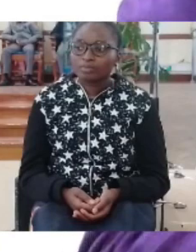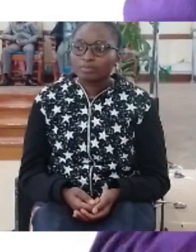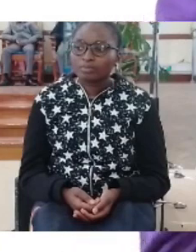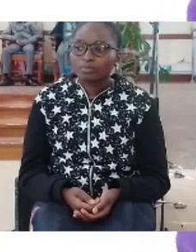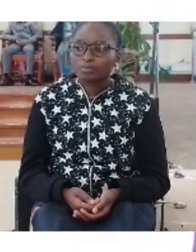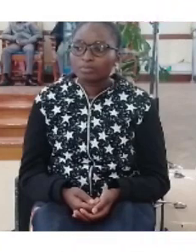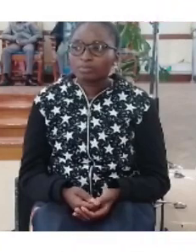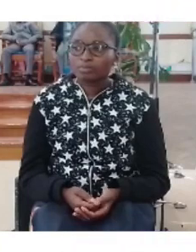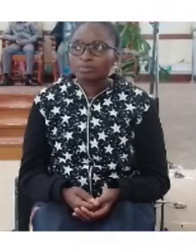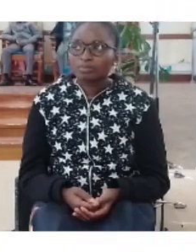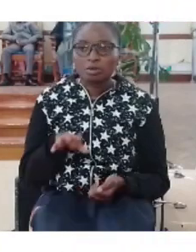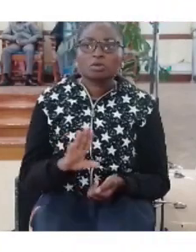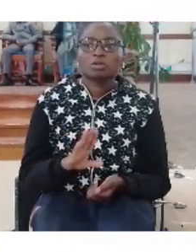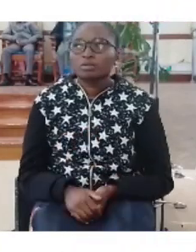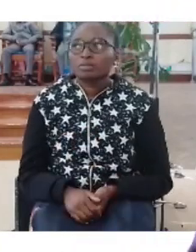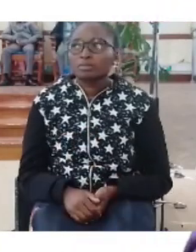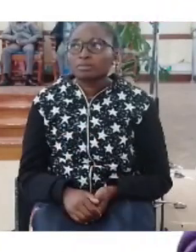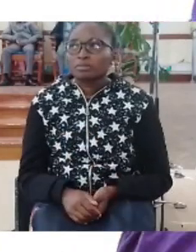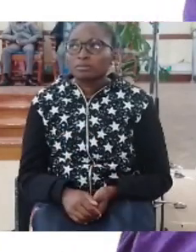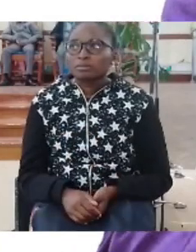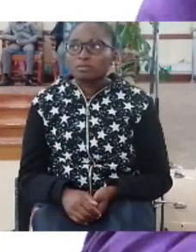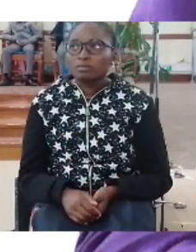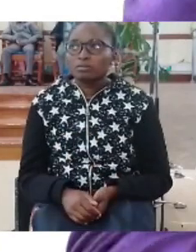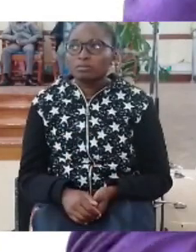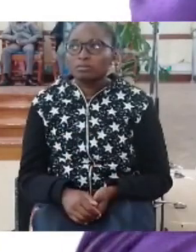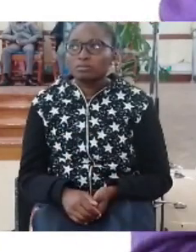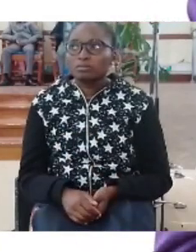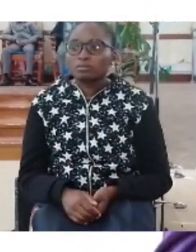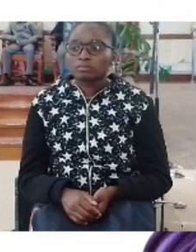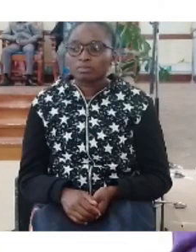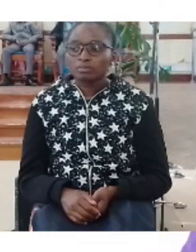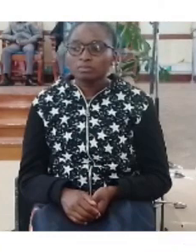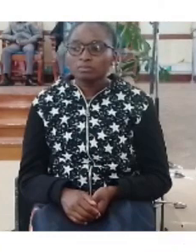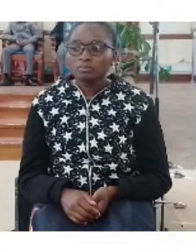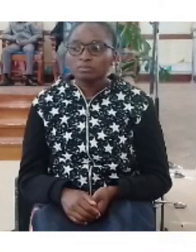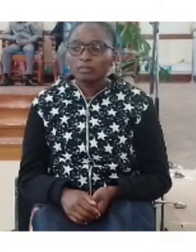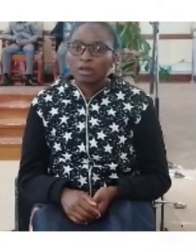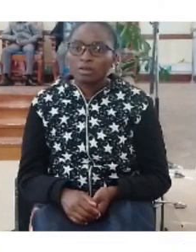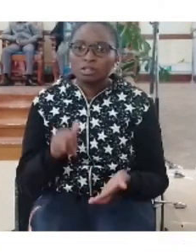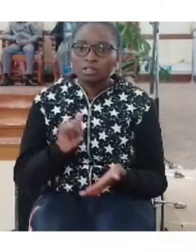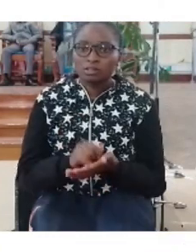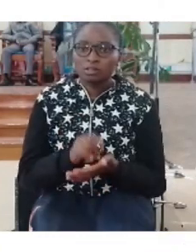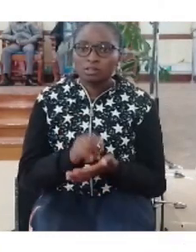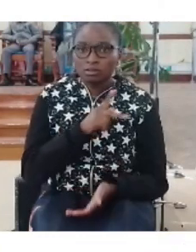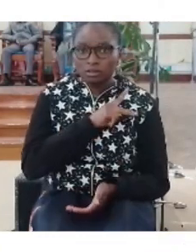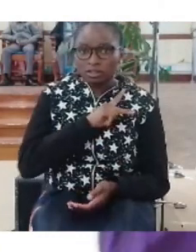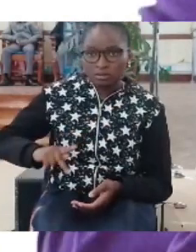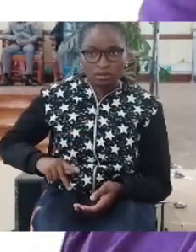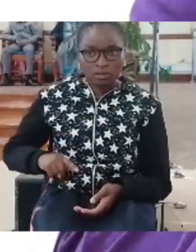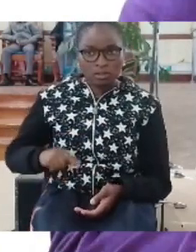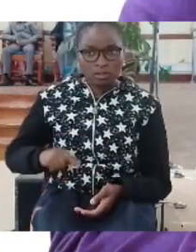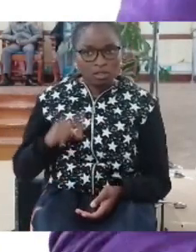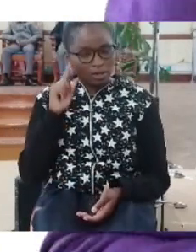nega koreha na wega loshio. Kana aga koreha wega oshio na oru. Mudhamaki oyo Beni Hadadi.